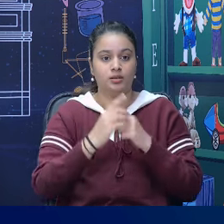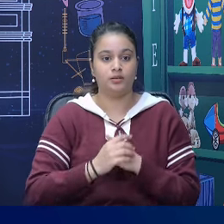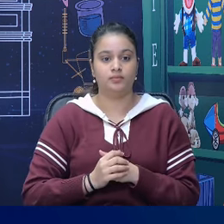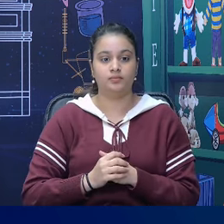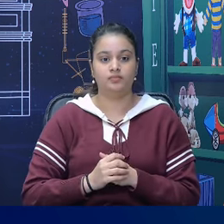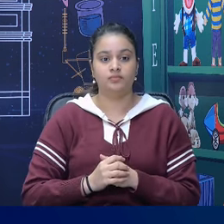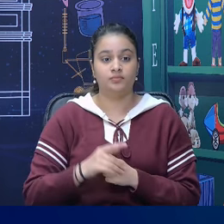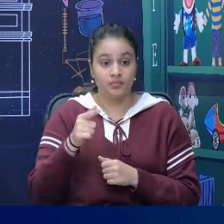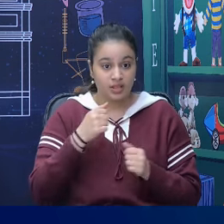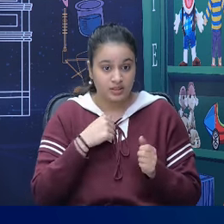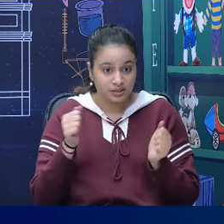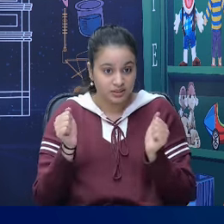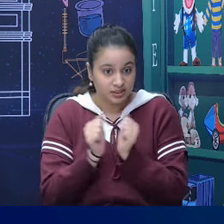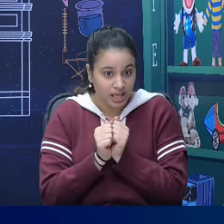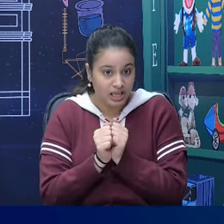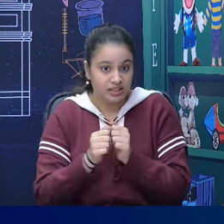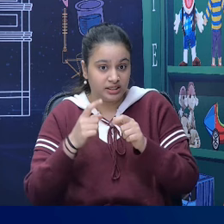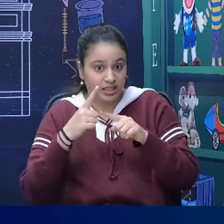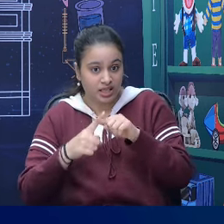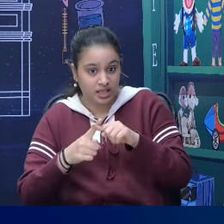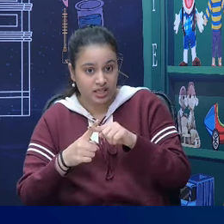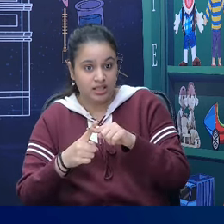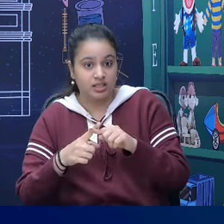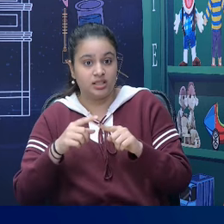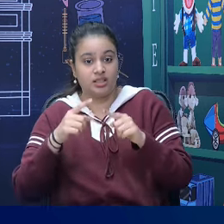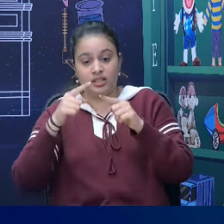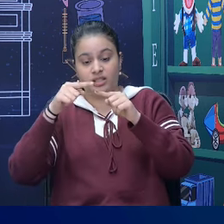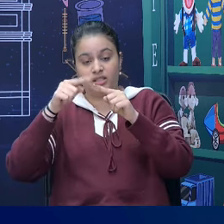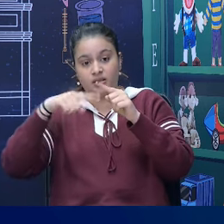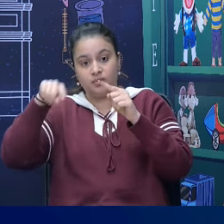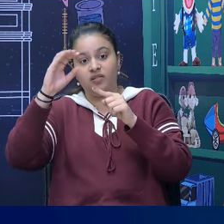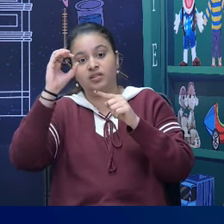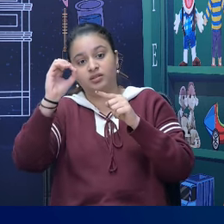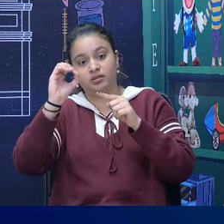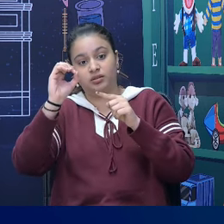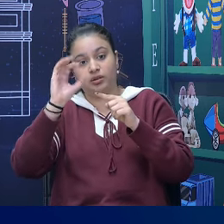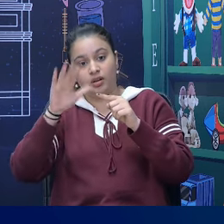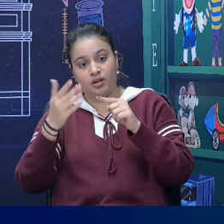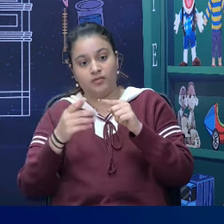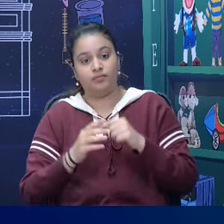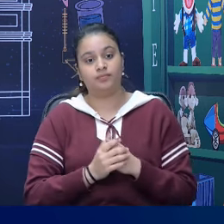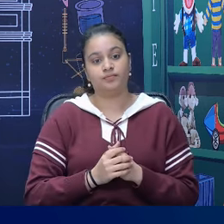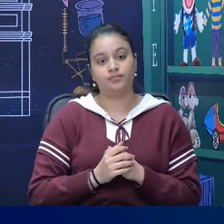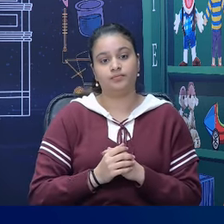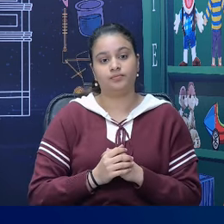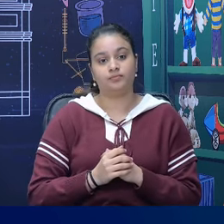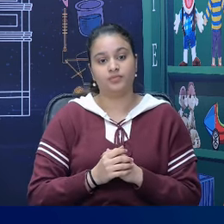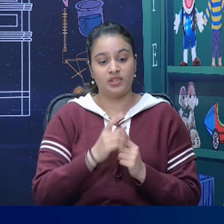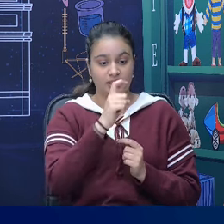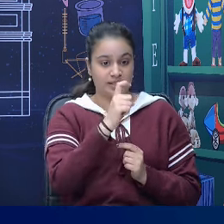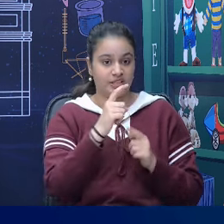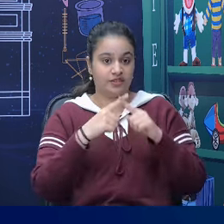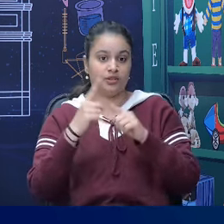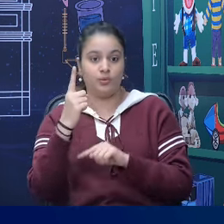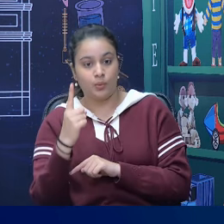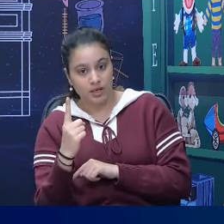में जी गुणा में एक्स की पावर जीरो है जो जो हमें आता है इनटू व इसलिए य इसलिए हम क्या